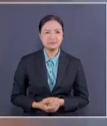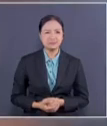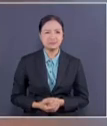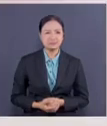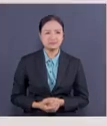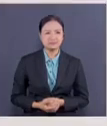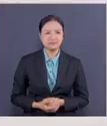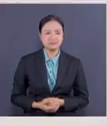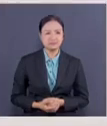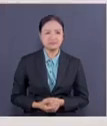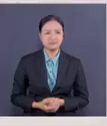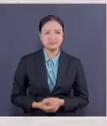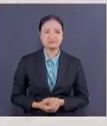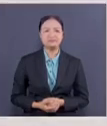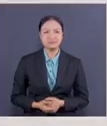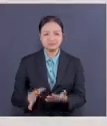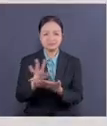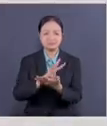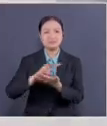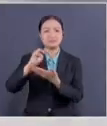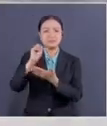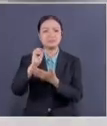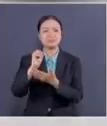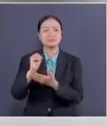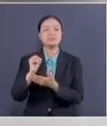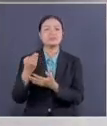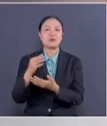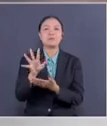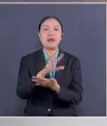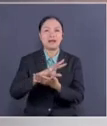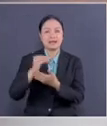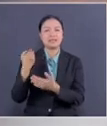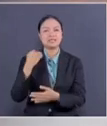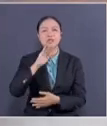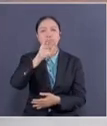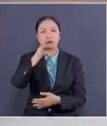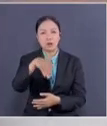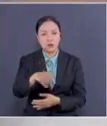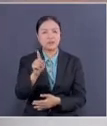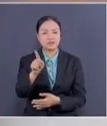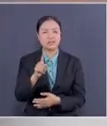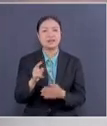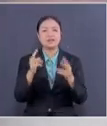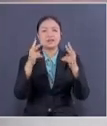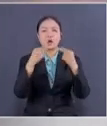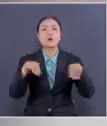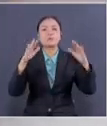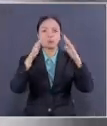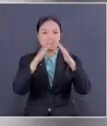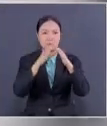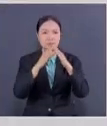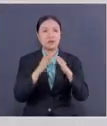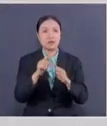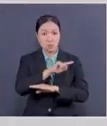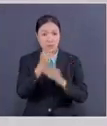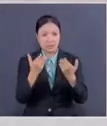เหตุการณ์นี้เกิดขึ้นที่มหาวิทยาลัยศิลปากรค่ะวิทยาเขตพระราชวังสนามจันทร์ในงานวันวิชาการด้วยนะคะแต่วันนี้คุณ